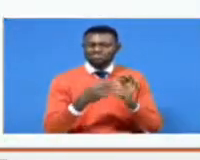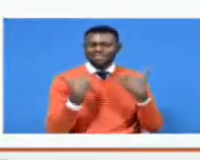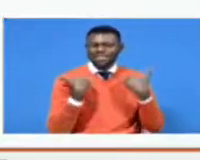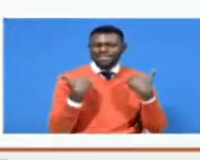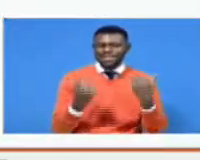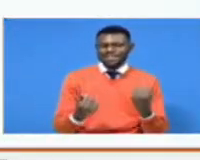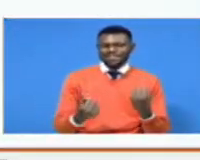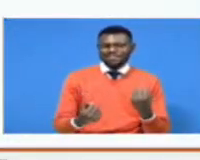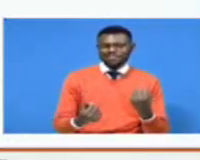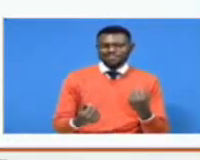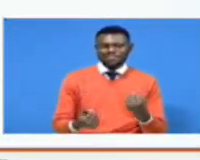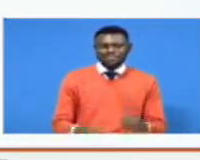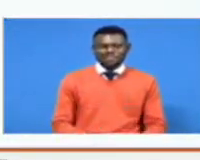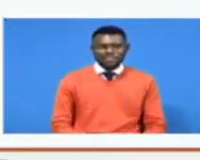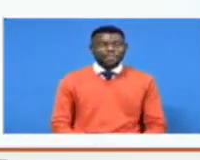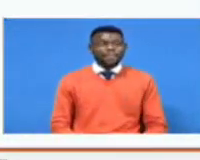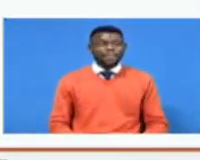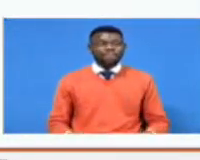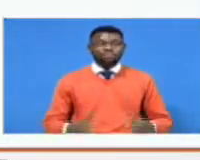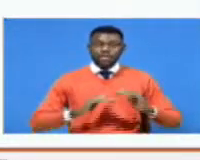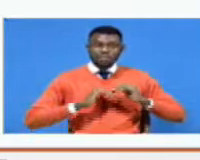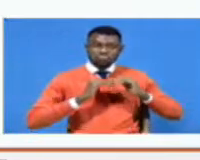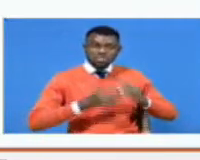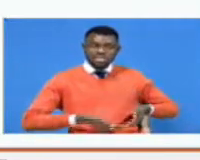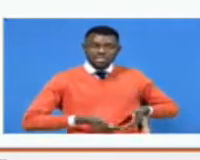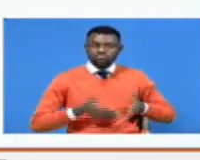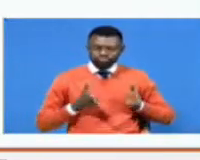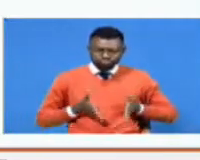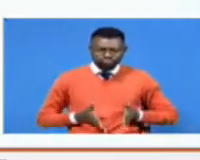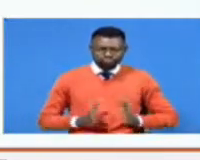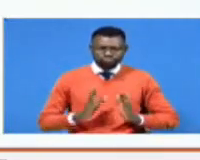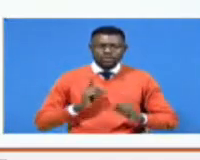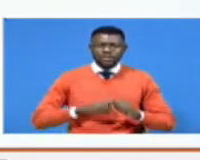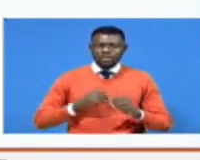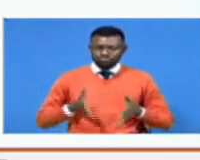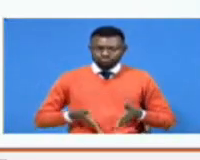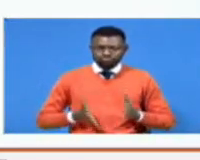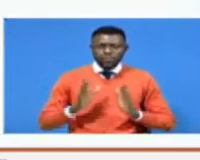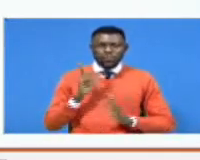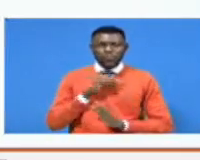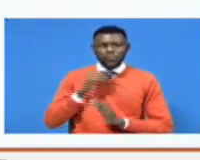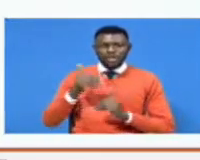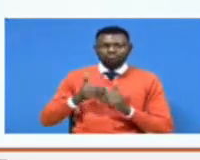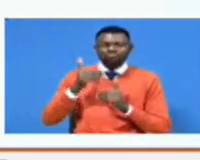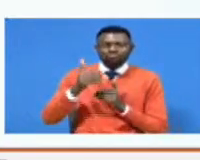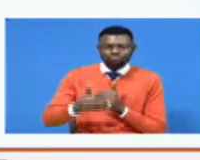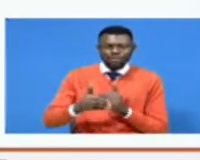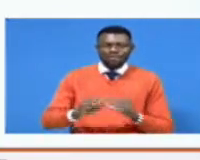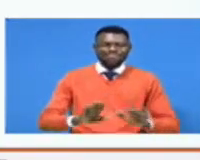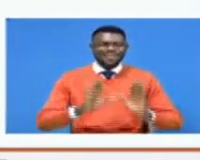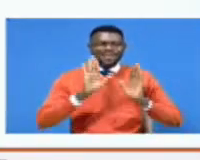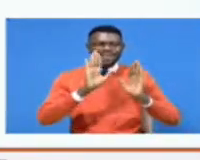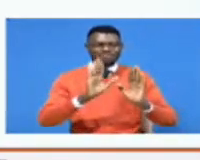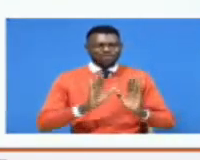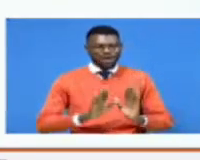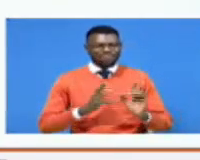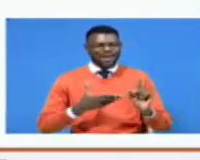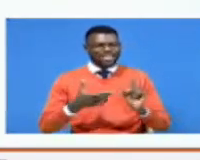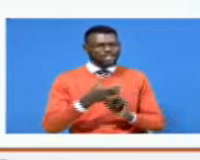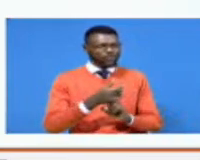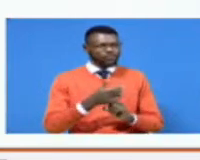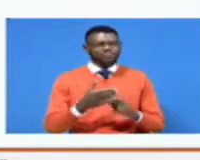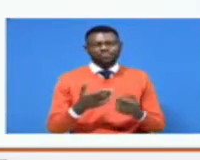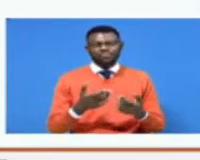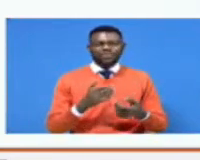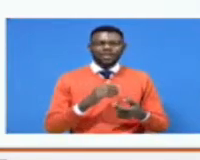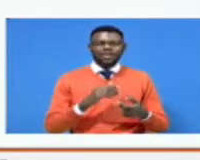safe pregnancy, delivery and post-delivery period is key to our attainment of universal health coverage,